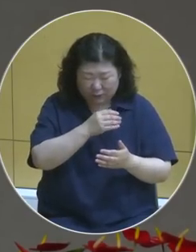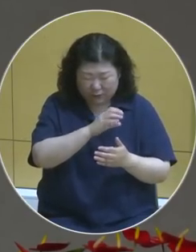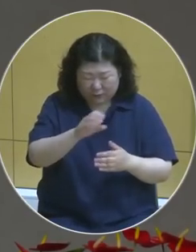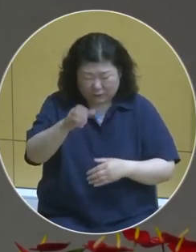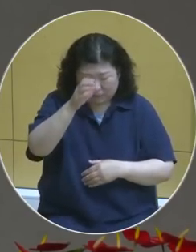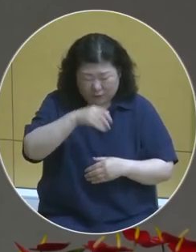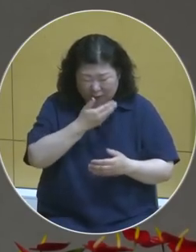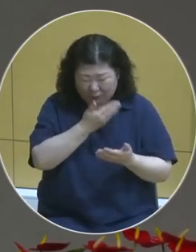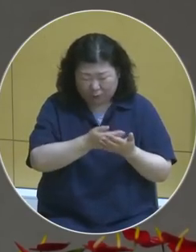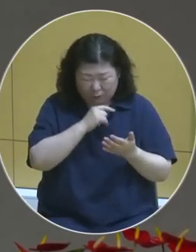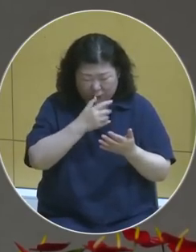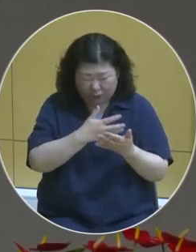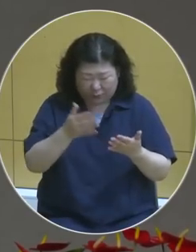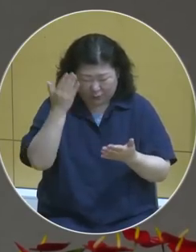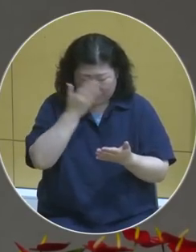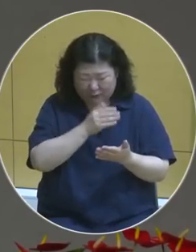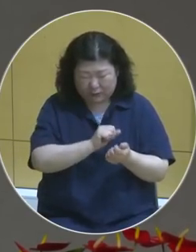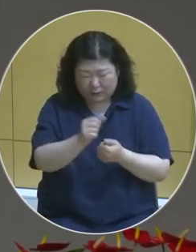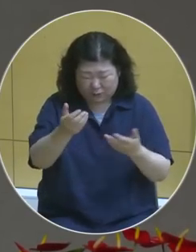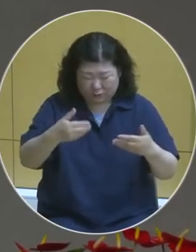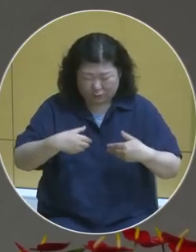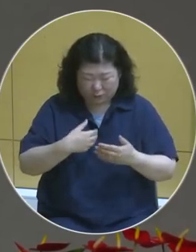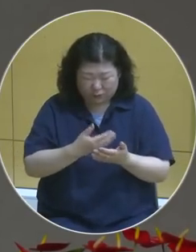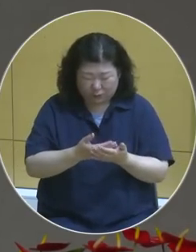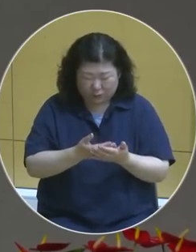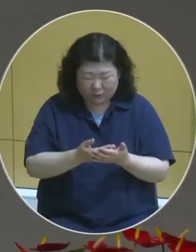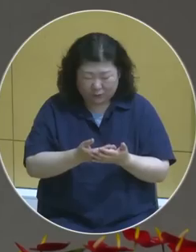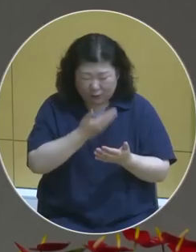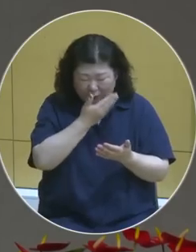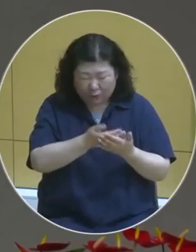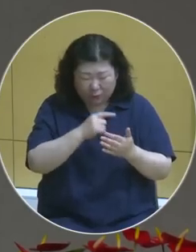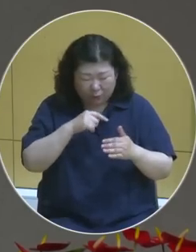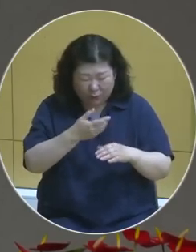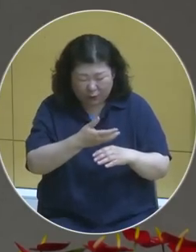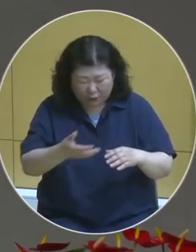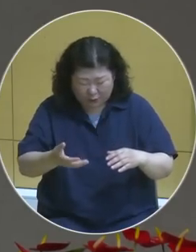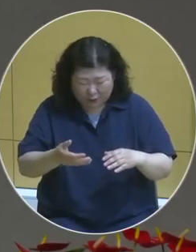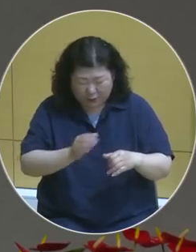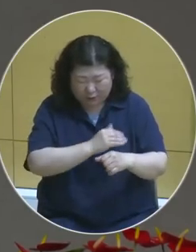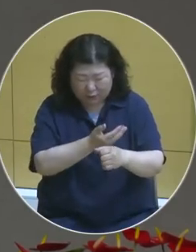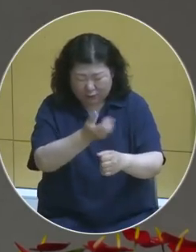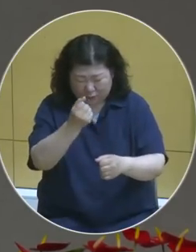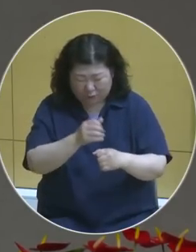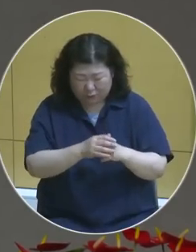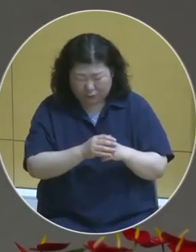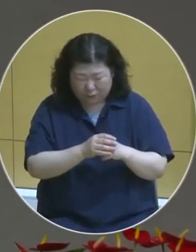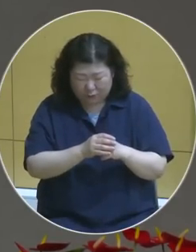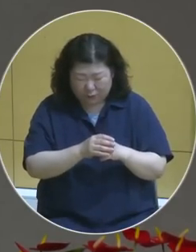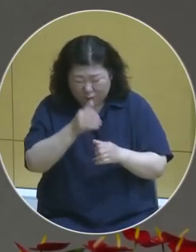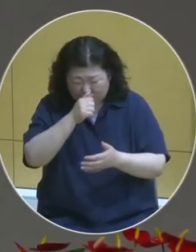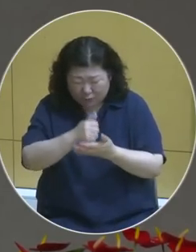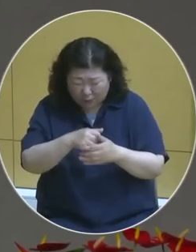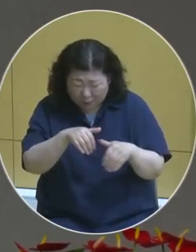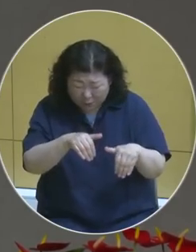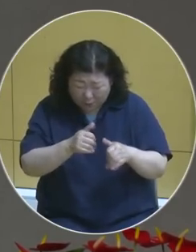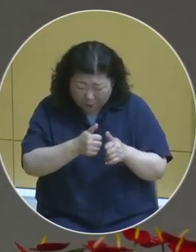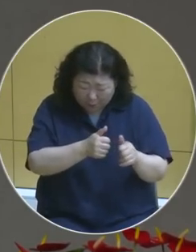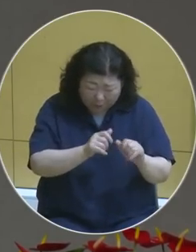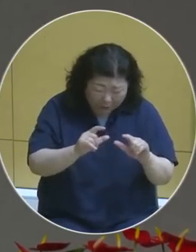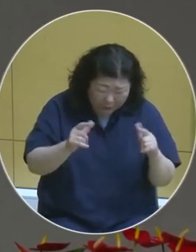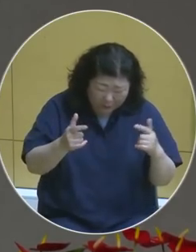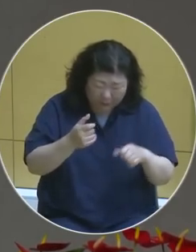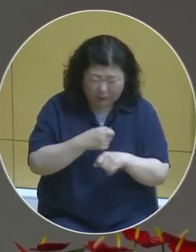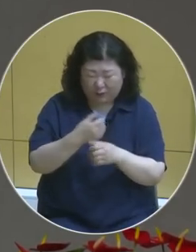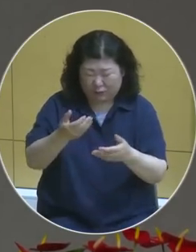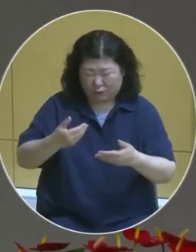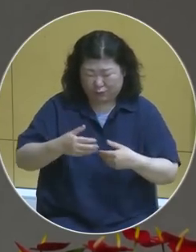씻어주시옵소서. 보혈의 능력으로 더 이상 저희가 죄의 종로로 타지 않게 하시고 하나님의